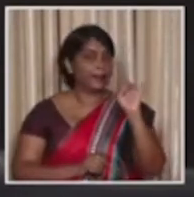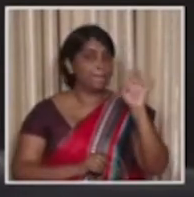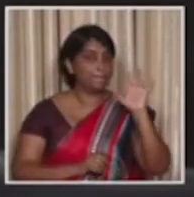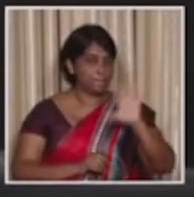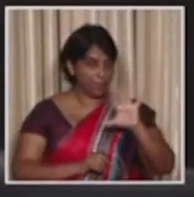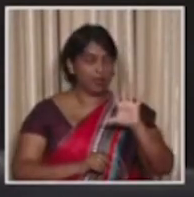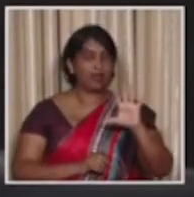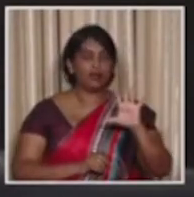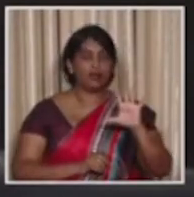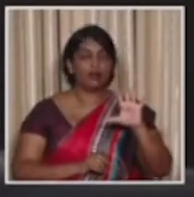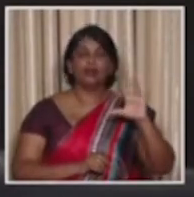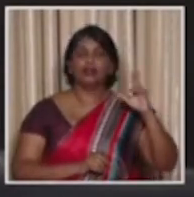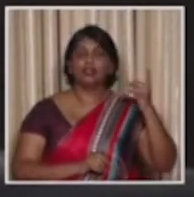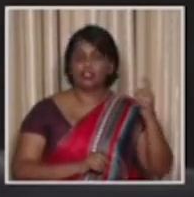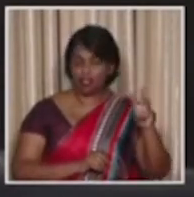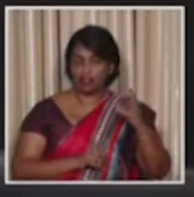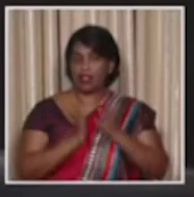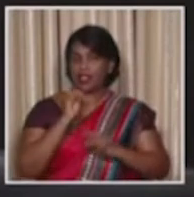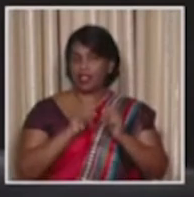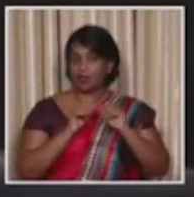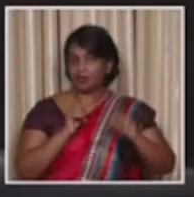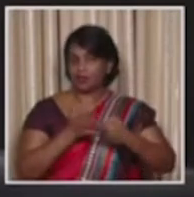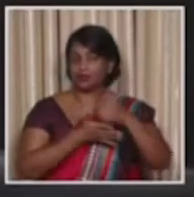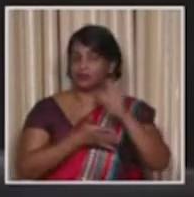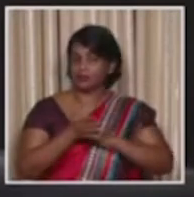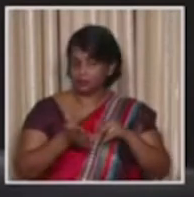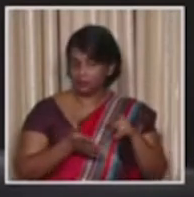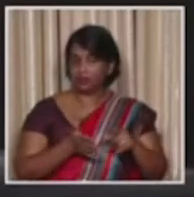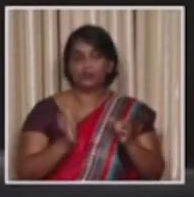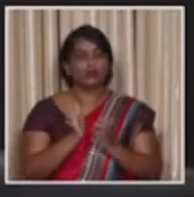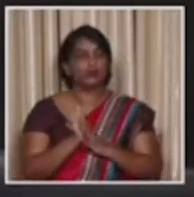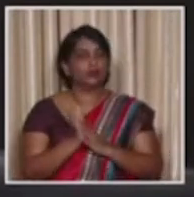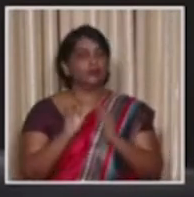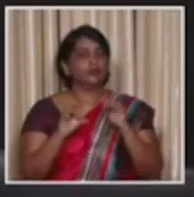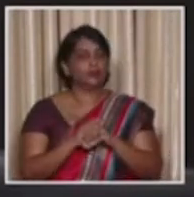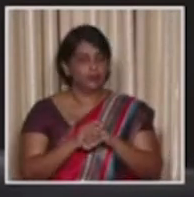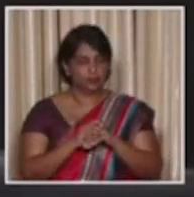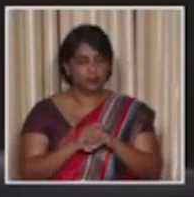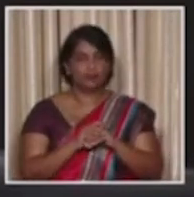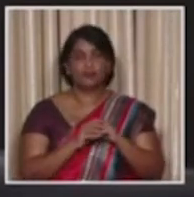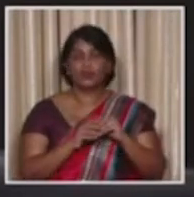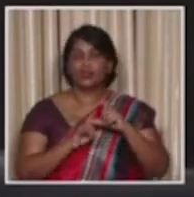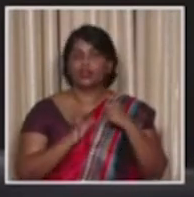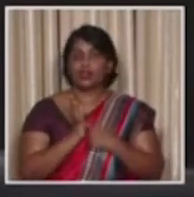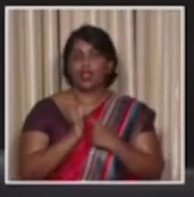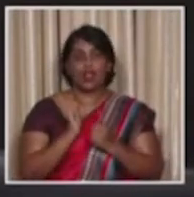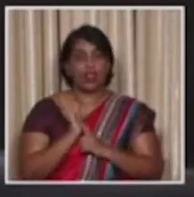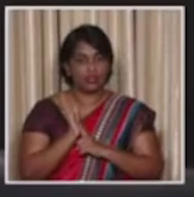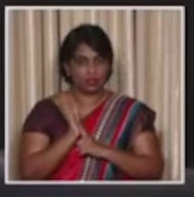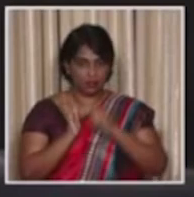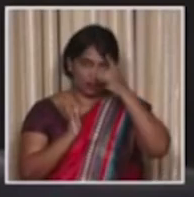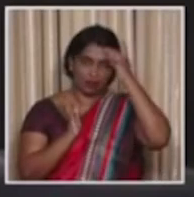2025/13 දින අමාත්‍ය මණ්ඩලය විසින් ඉදිරිපත් කරන සංදේශය මගින් කමිටුවක් පත් කළා. මහාචාර්ය ලලිත සිරි